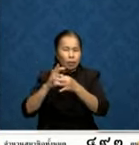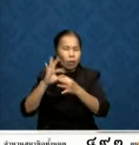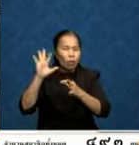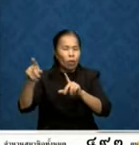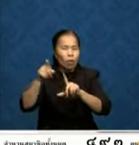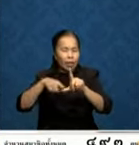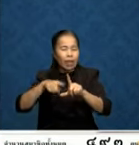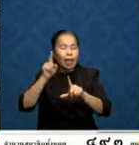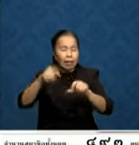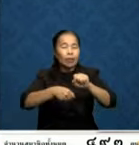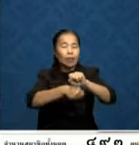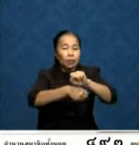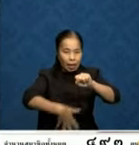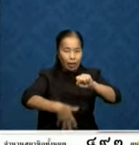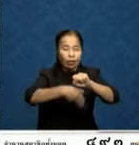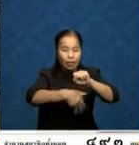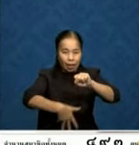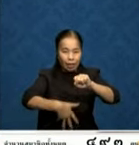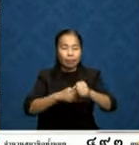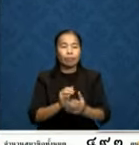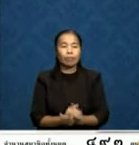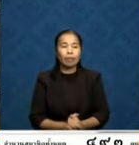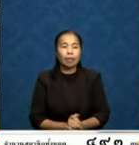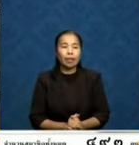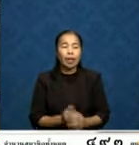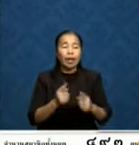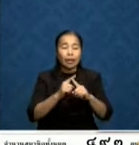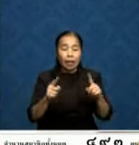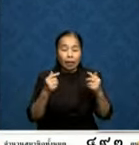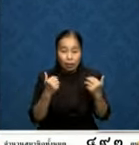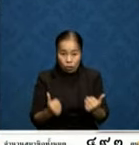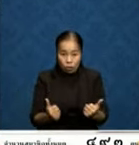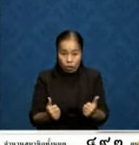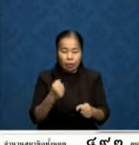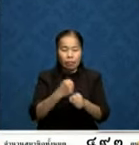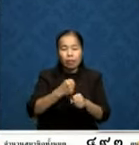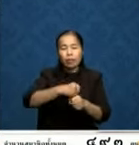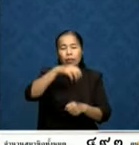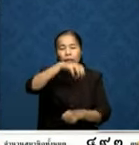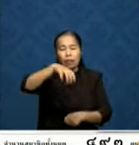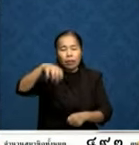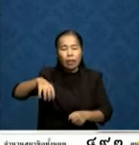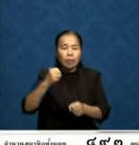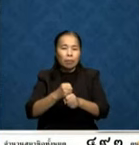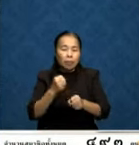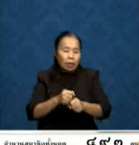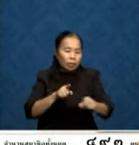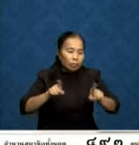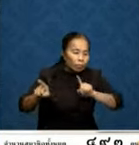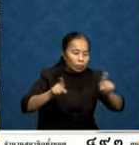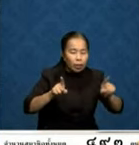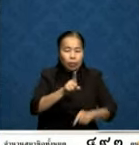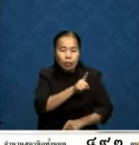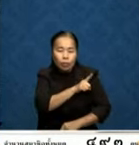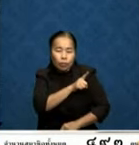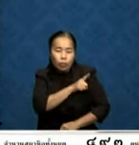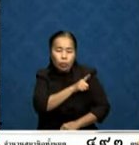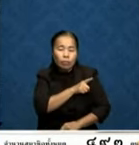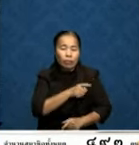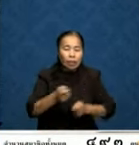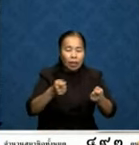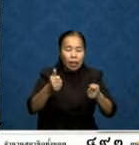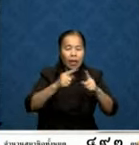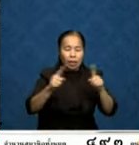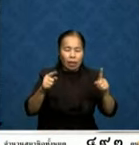โครงสร้างซึ่งสุดท้ายครับอันนี้เป็นหน่วยงานเรียกว่าเป็นเรกูเลเตอร์เนาะแต่สุดท้ายเนี่ยถ้ามาดูครับผม